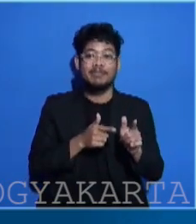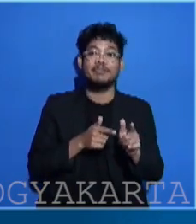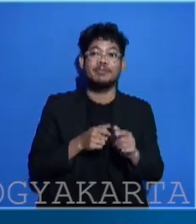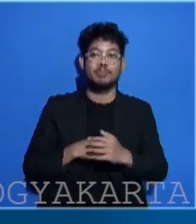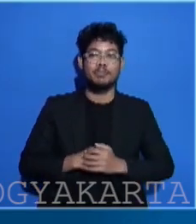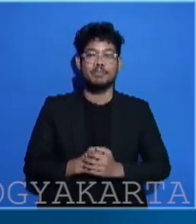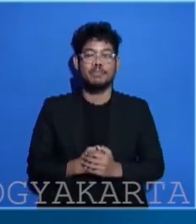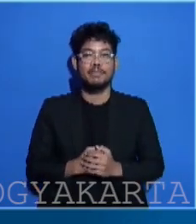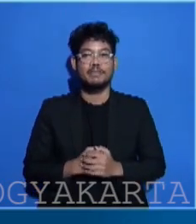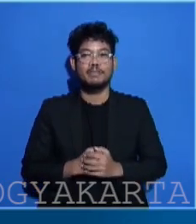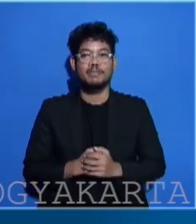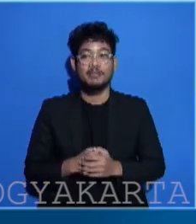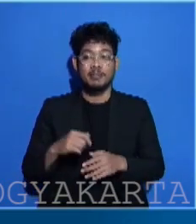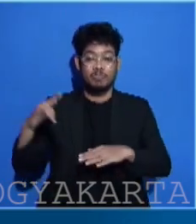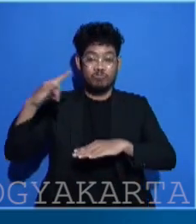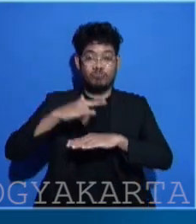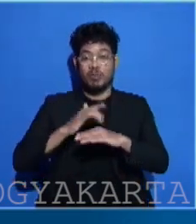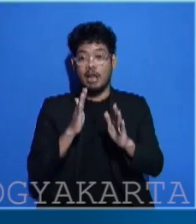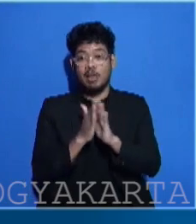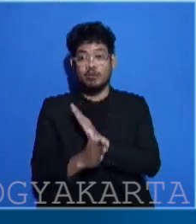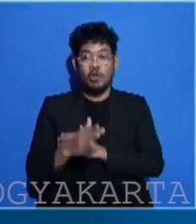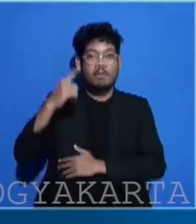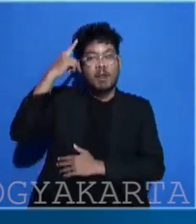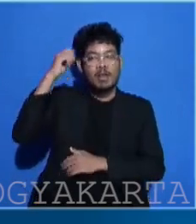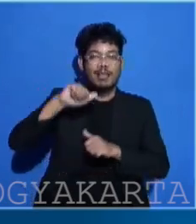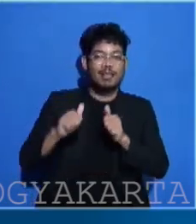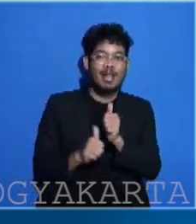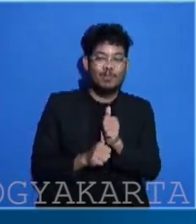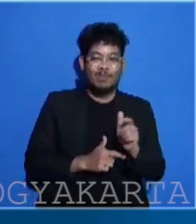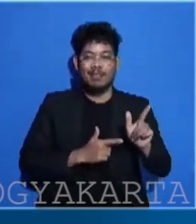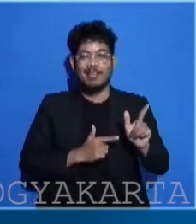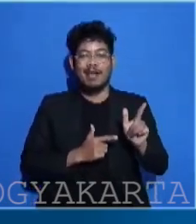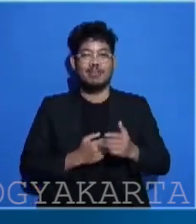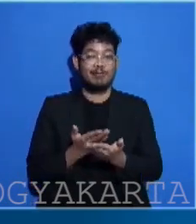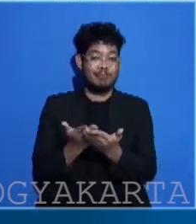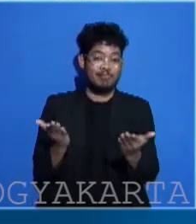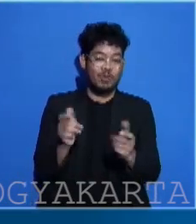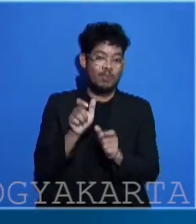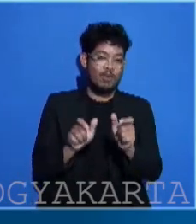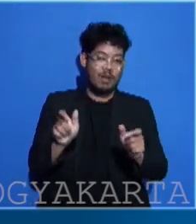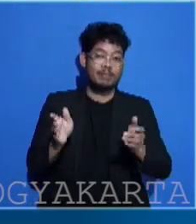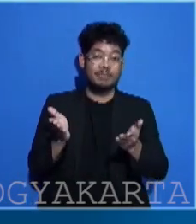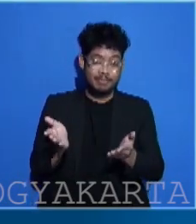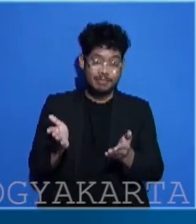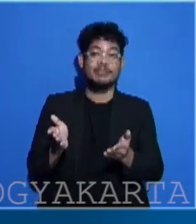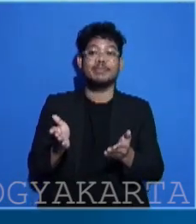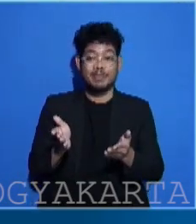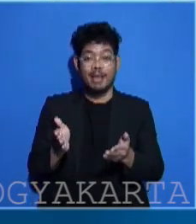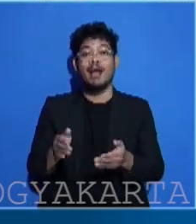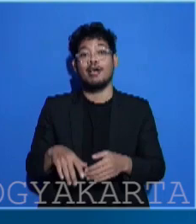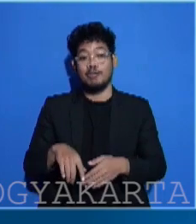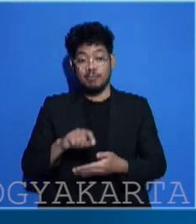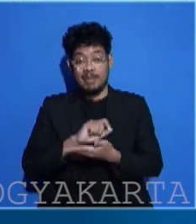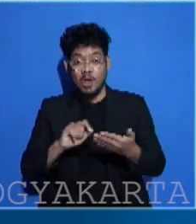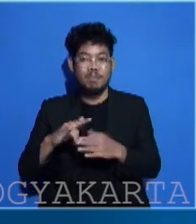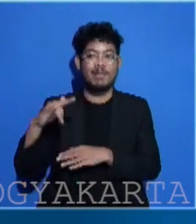Yogyakarta dipimpin langsung Kepala Staf TNI Angkatan Udara Marsikal TNI Fajar Prasetyo. Wing Day Sekolah Penerbang TNI Angkatan